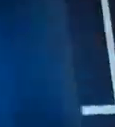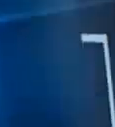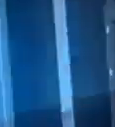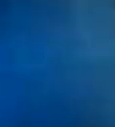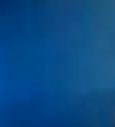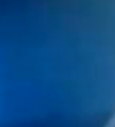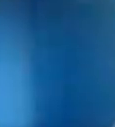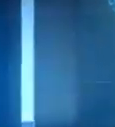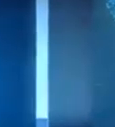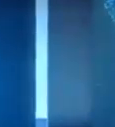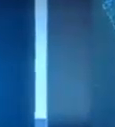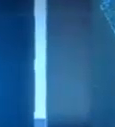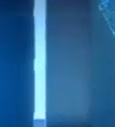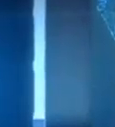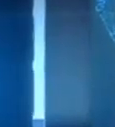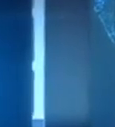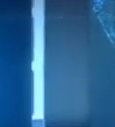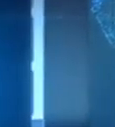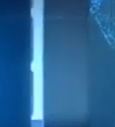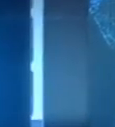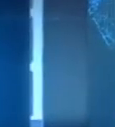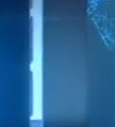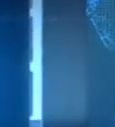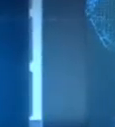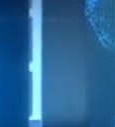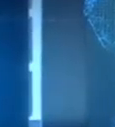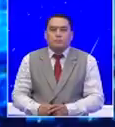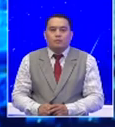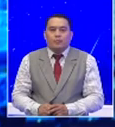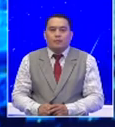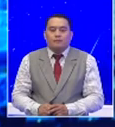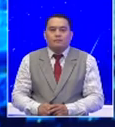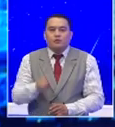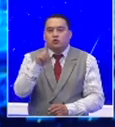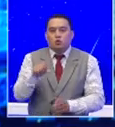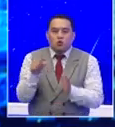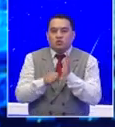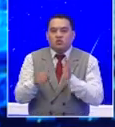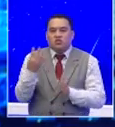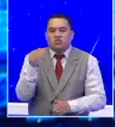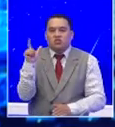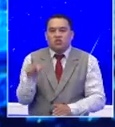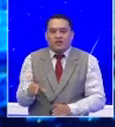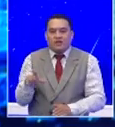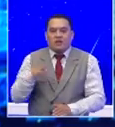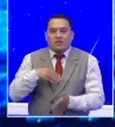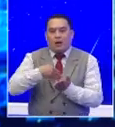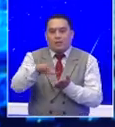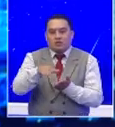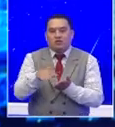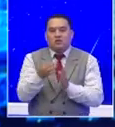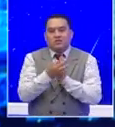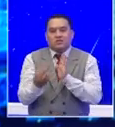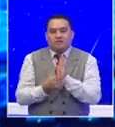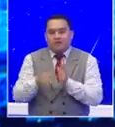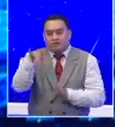Шагиже, телеканал ЖТСУ, Талдыкурган. 164 человека не допустили к сдаче